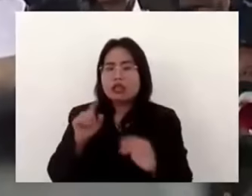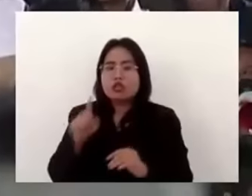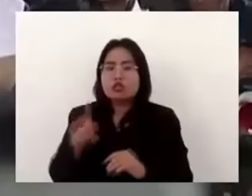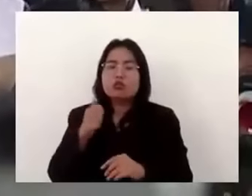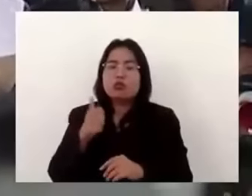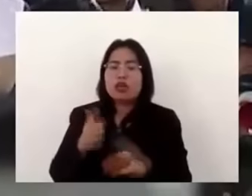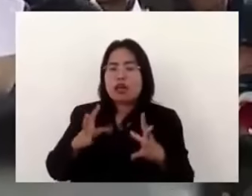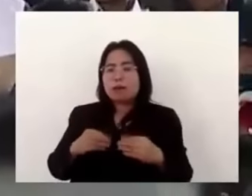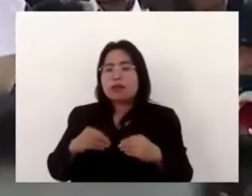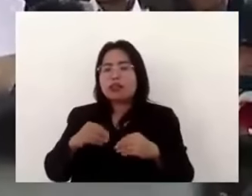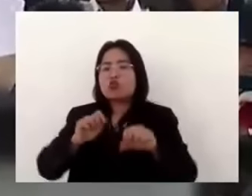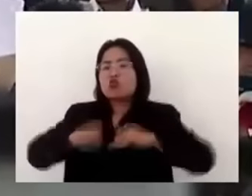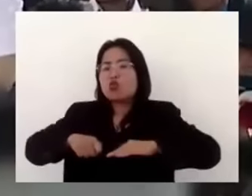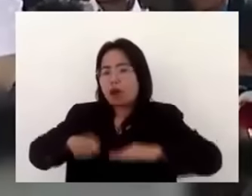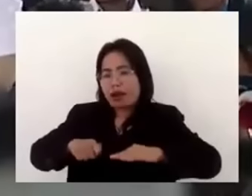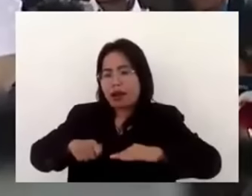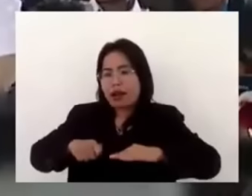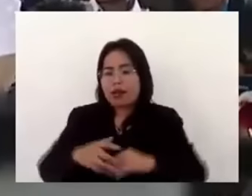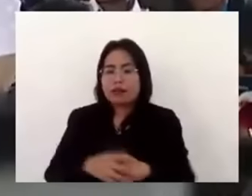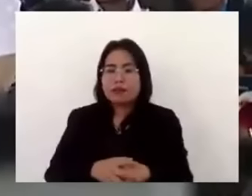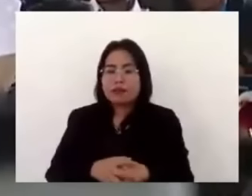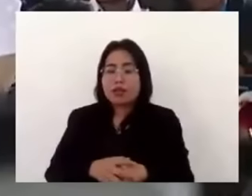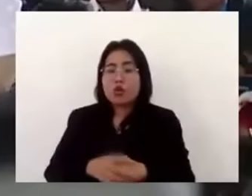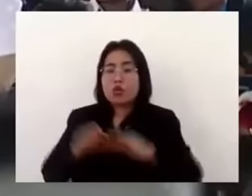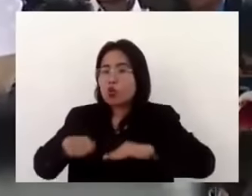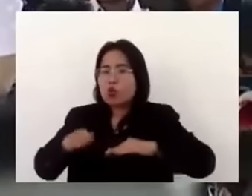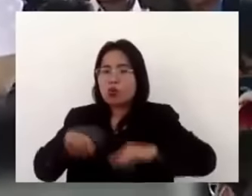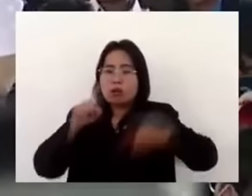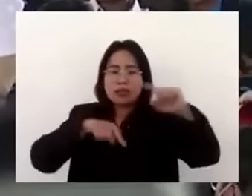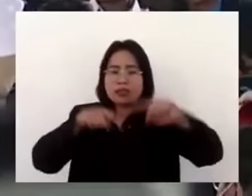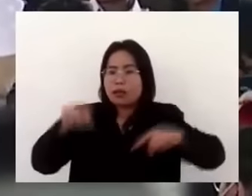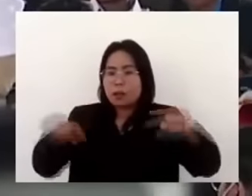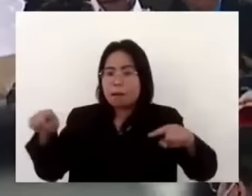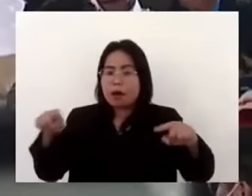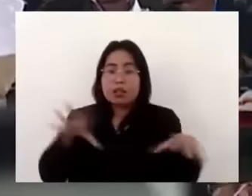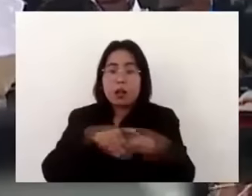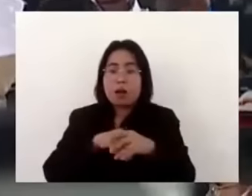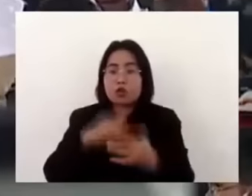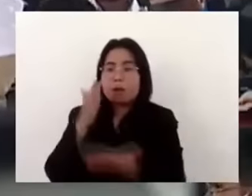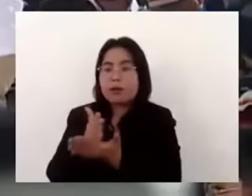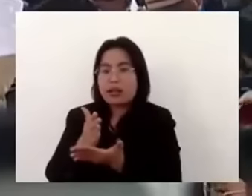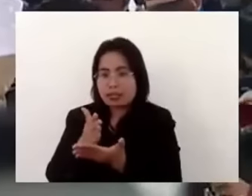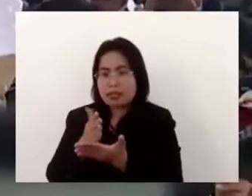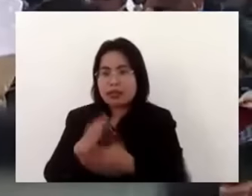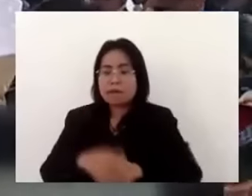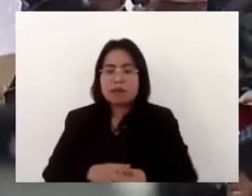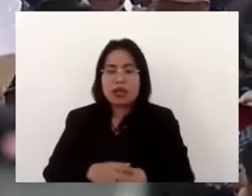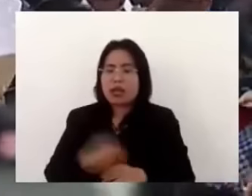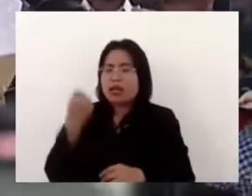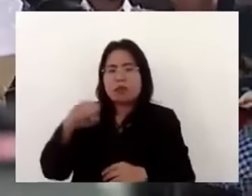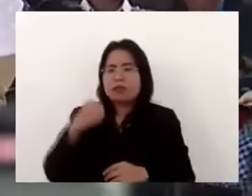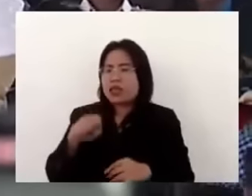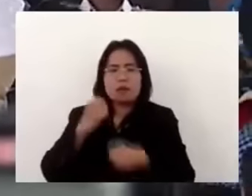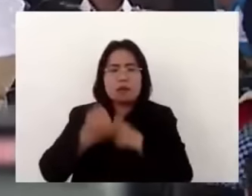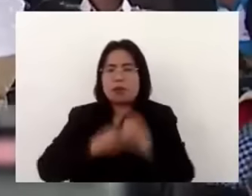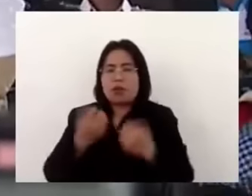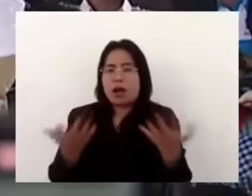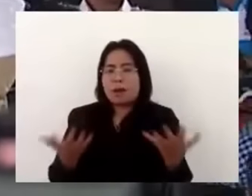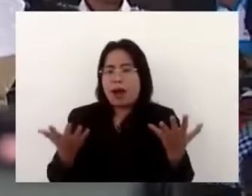dapat hukuman sanksi macam-macam termasuk diberhentikan dan tidak bisa berbuat apa-apa